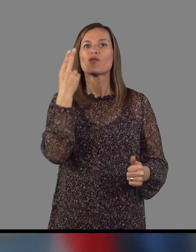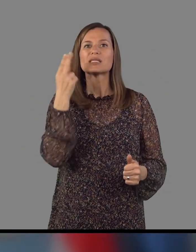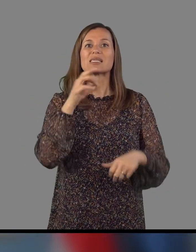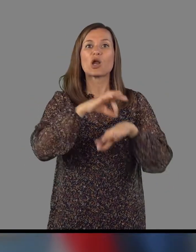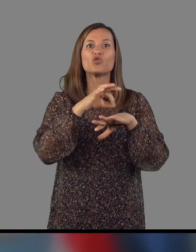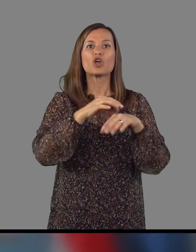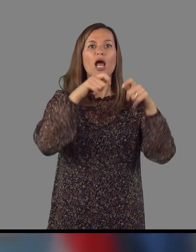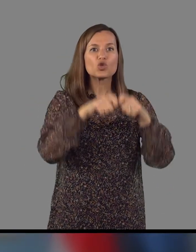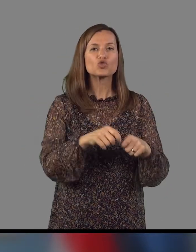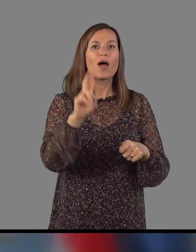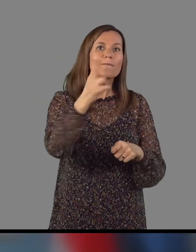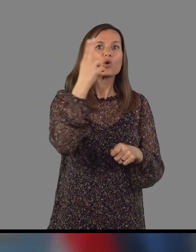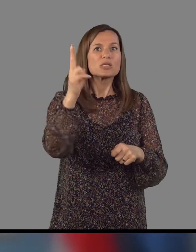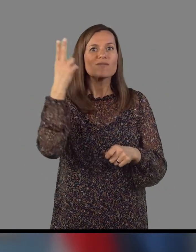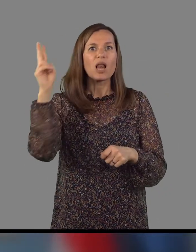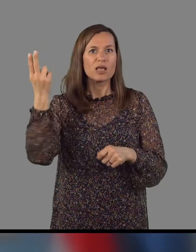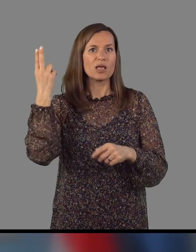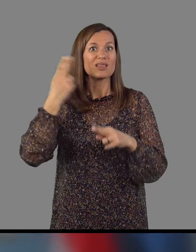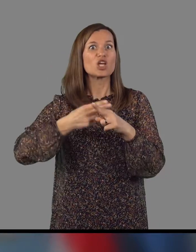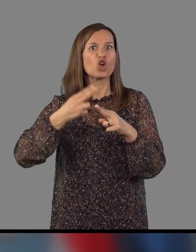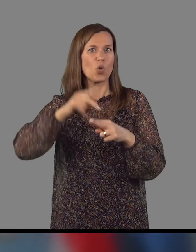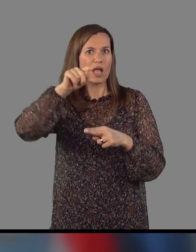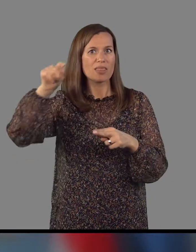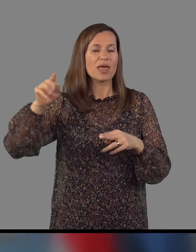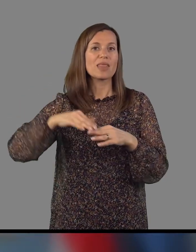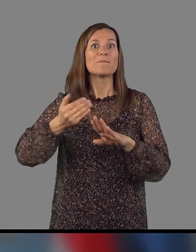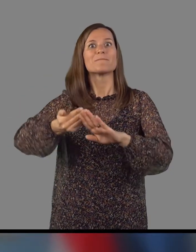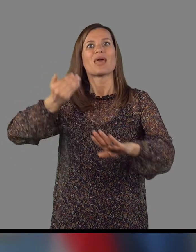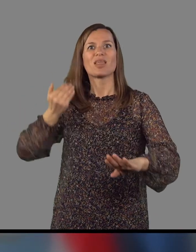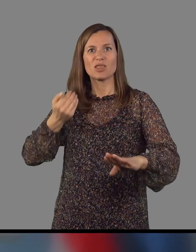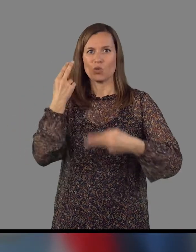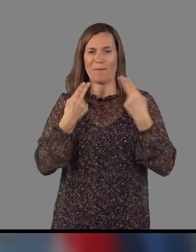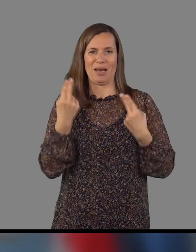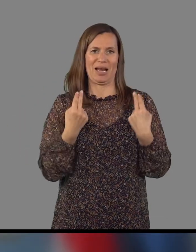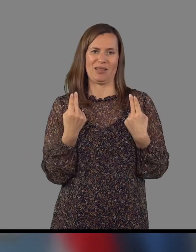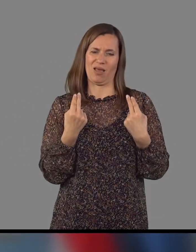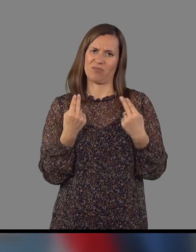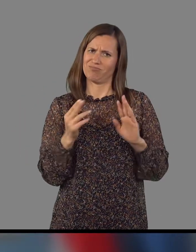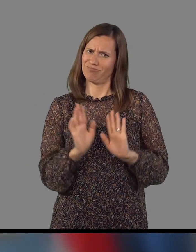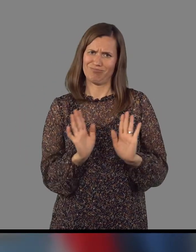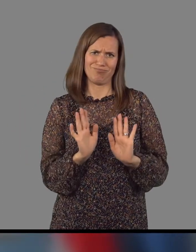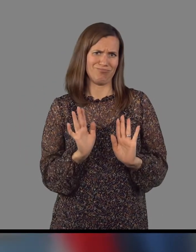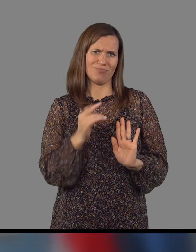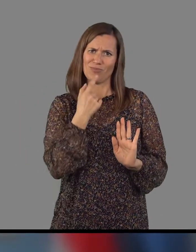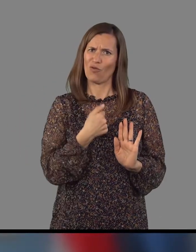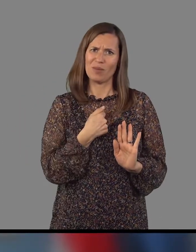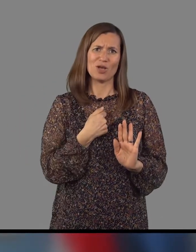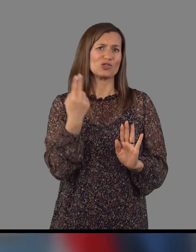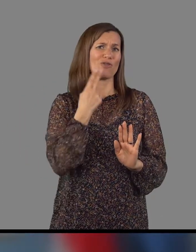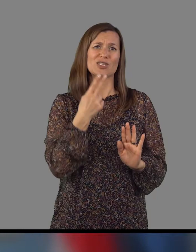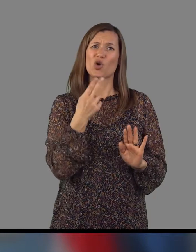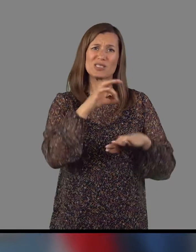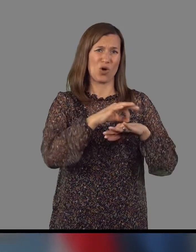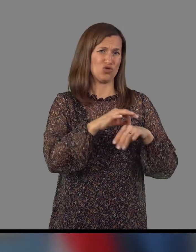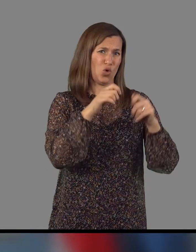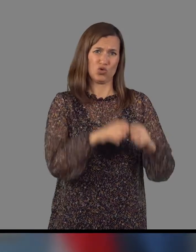Slovenskega zdravniškega društva pozivali državljane na preventivne preglede. Povem vam to, da Slovensko